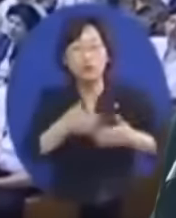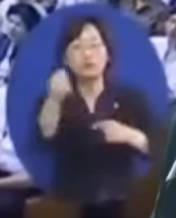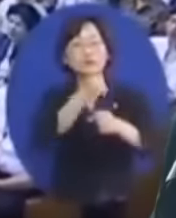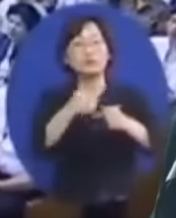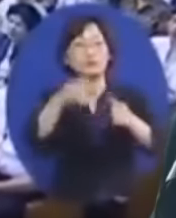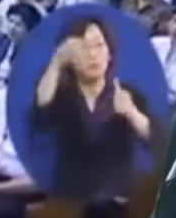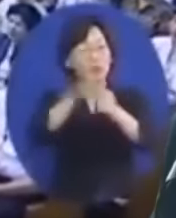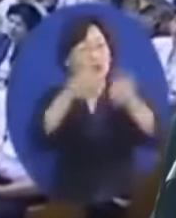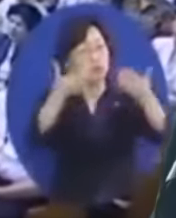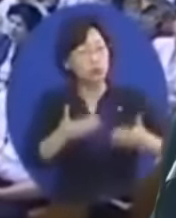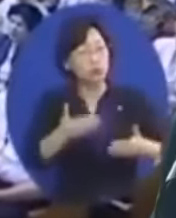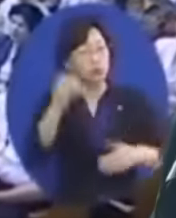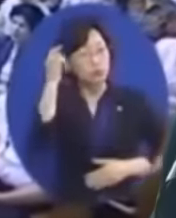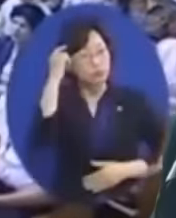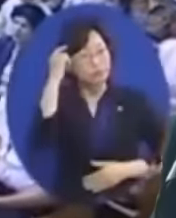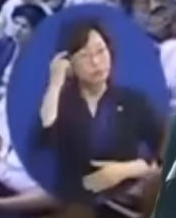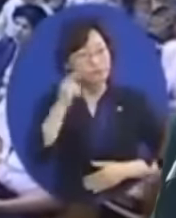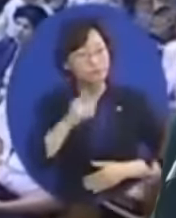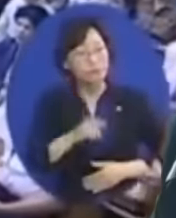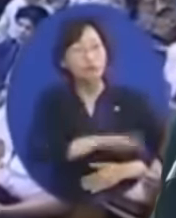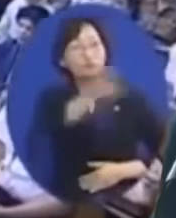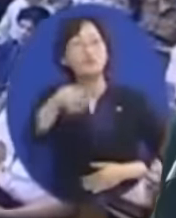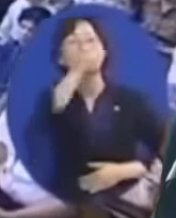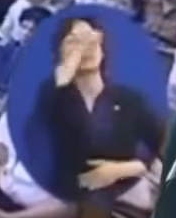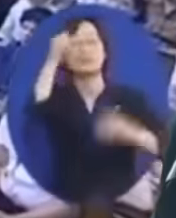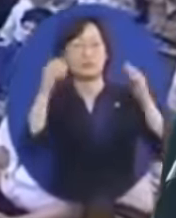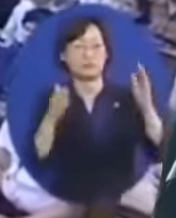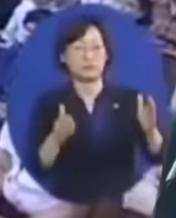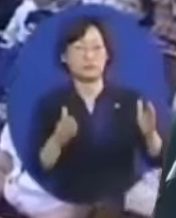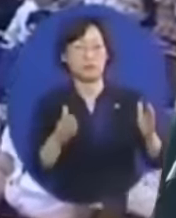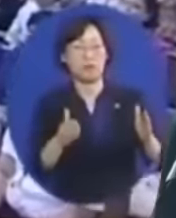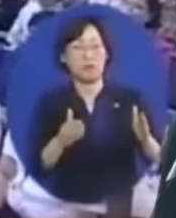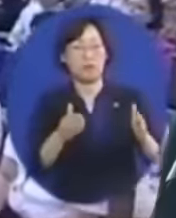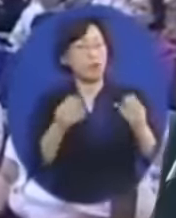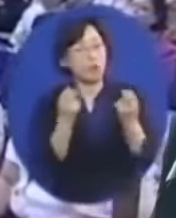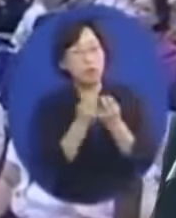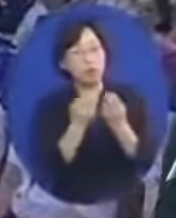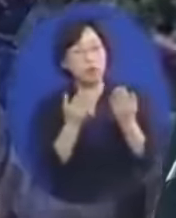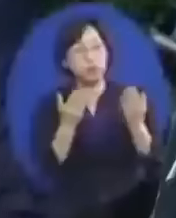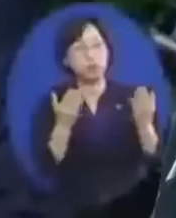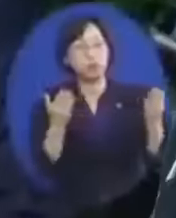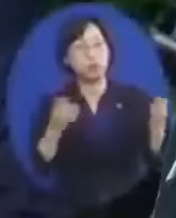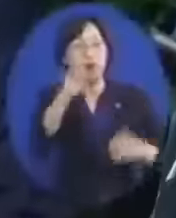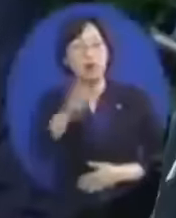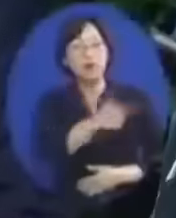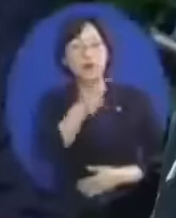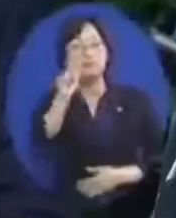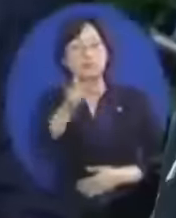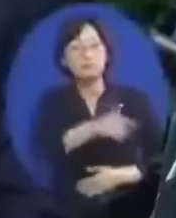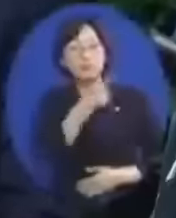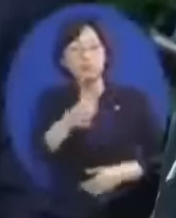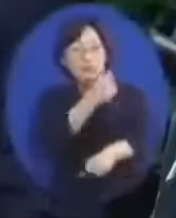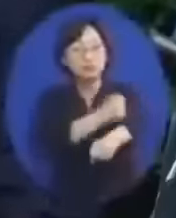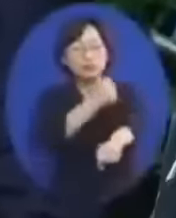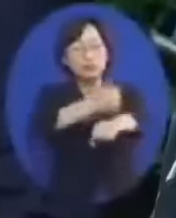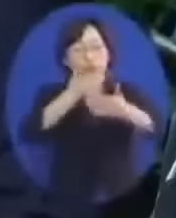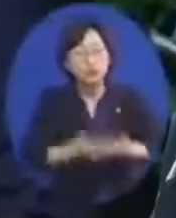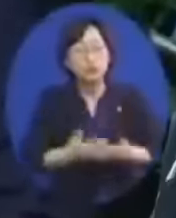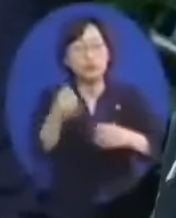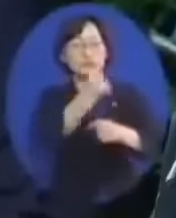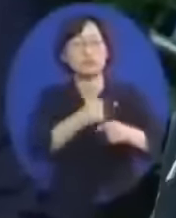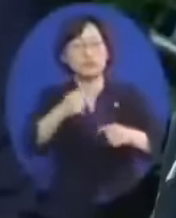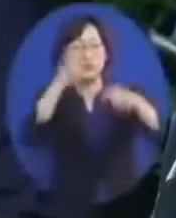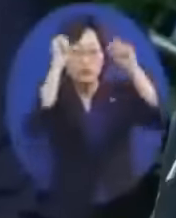맡아주시려고 하시는지요? 우리 인생들은 어찌할 수 없이 하루하루 수고하고 무거운 짐을